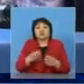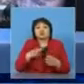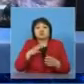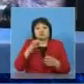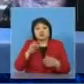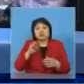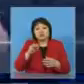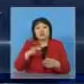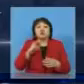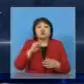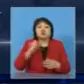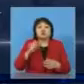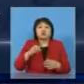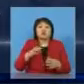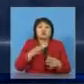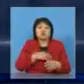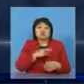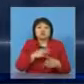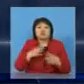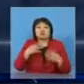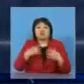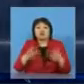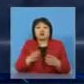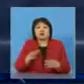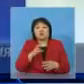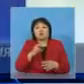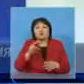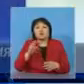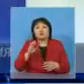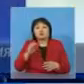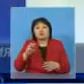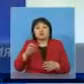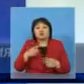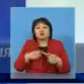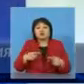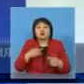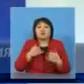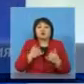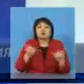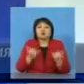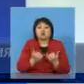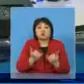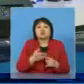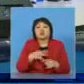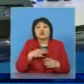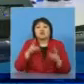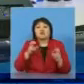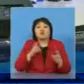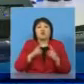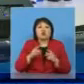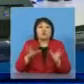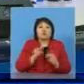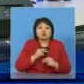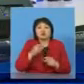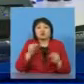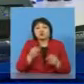СЕНОМ Сапарбек Дюсенов, секретарь Министерства здравоохранения Бутагуз Жаксиликова и другие почетные гости. Тема форума — партнерство